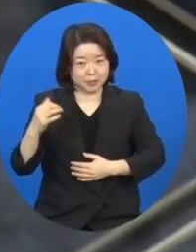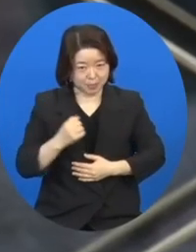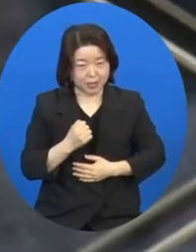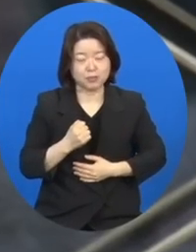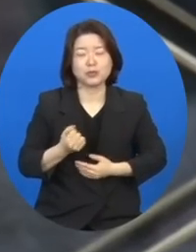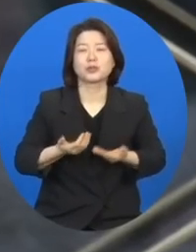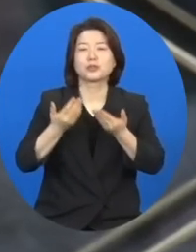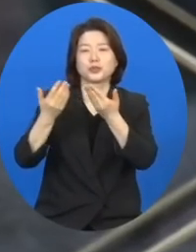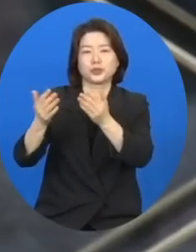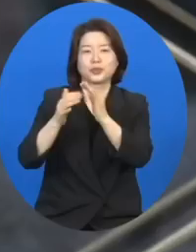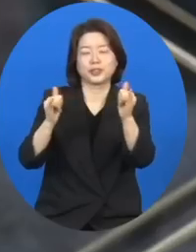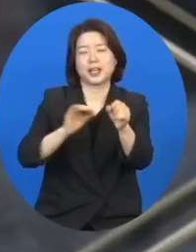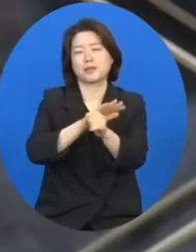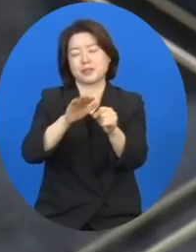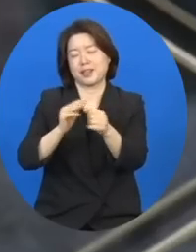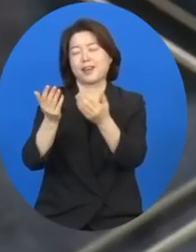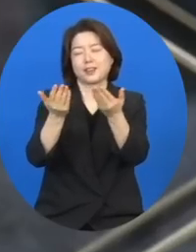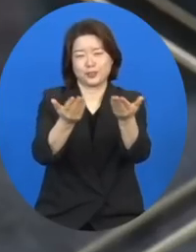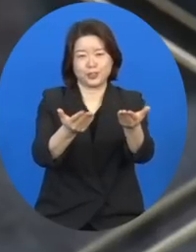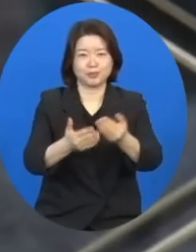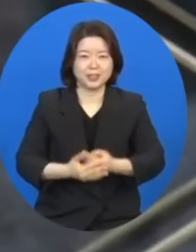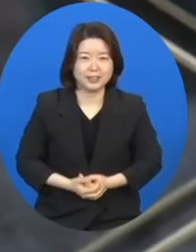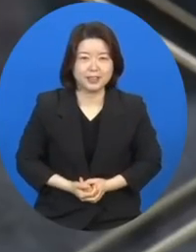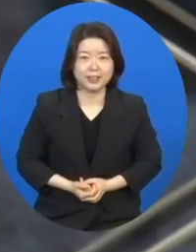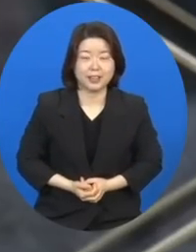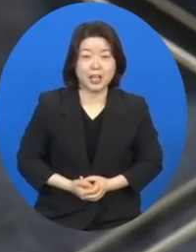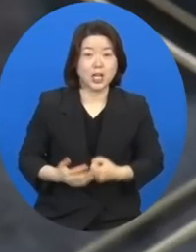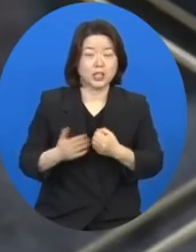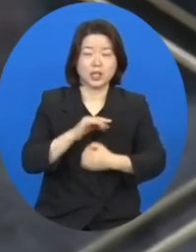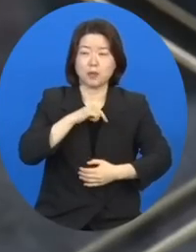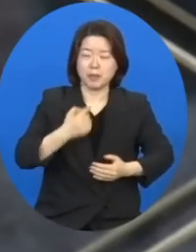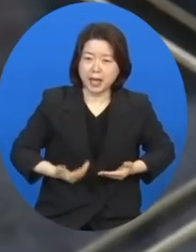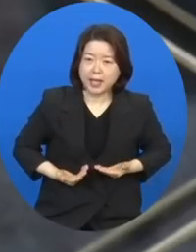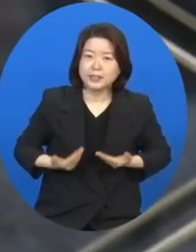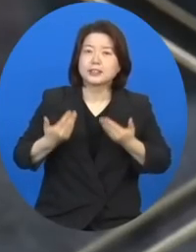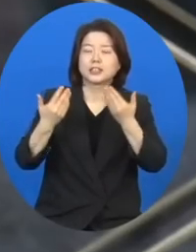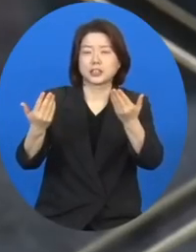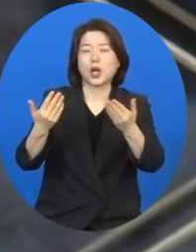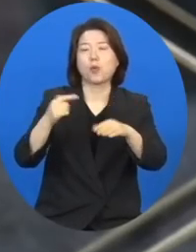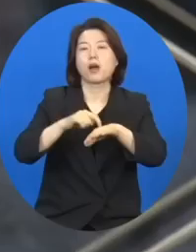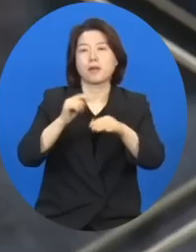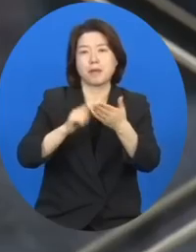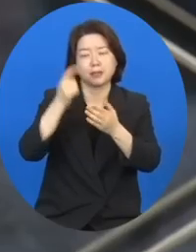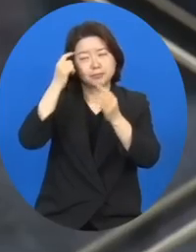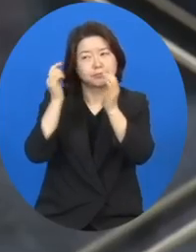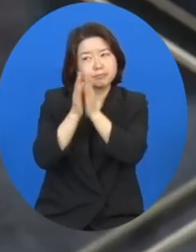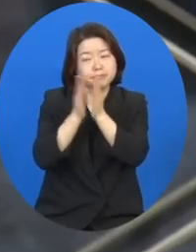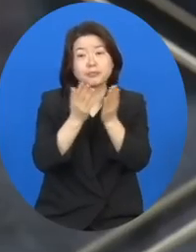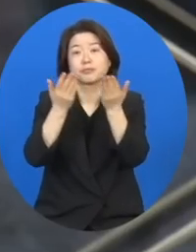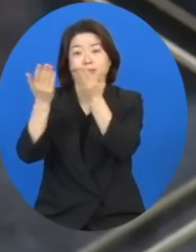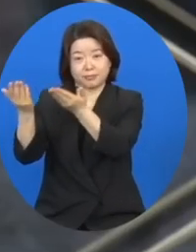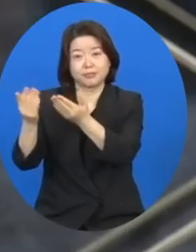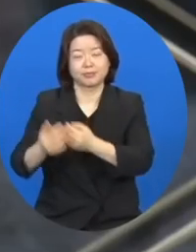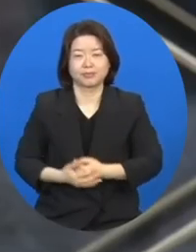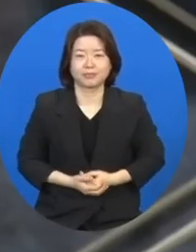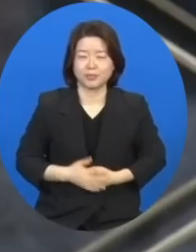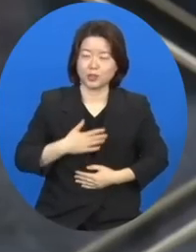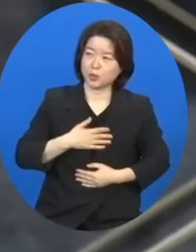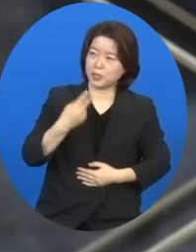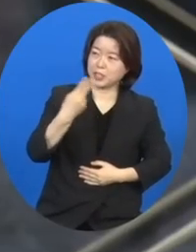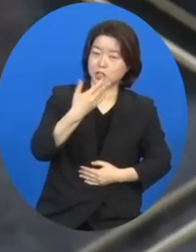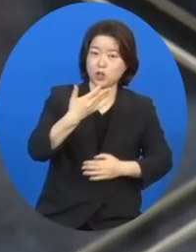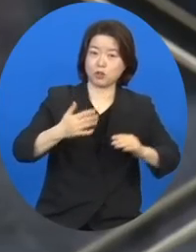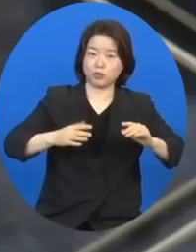내는 사람을 사랑하십니다. 그러니까 자원하는 마음으로 내시면 되겠습니다. 저도 2009년에 교회사랑 기도에